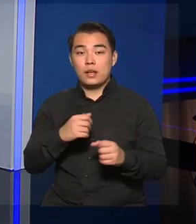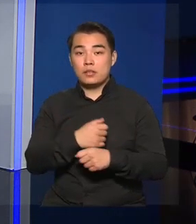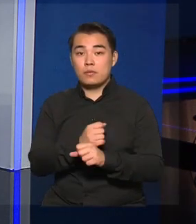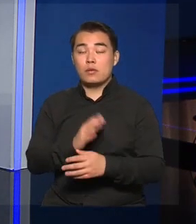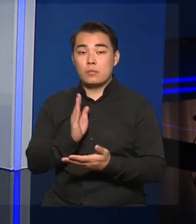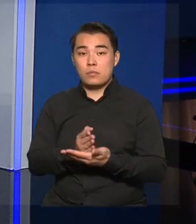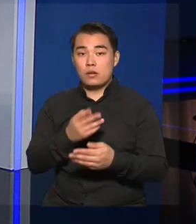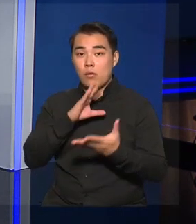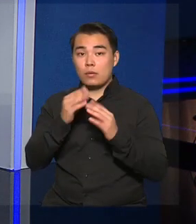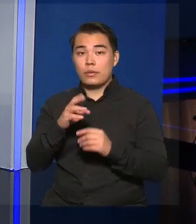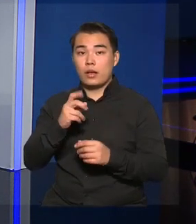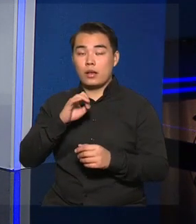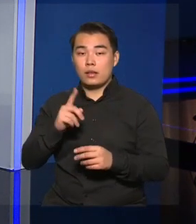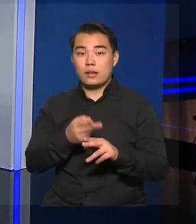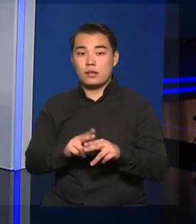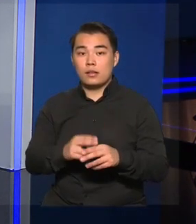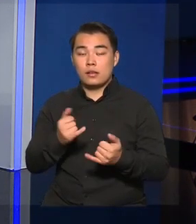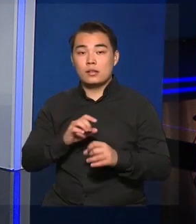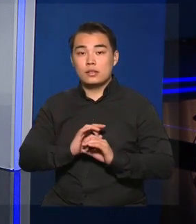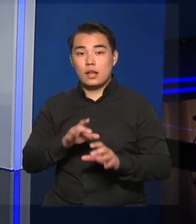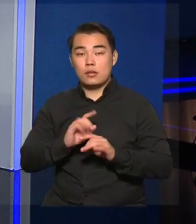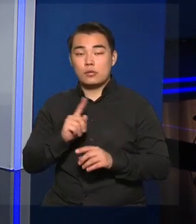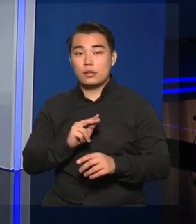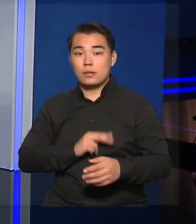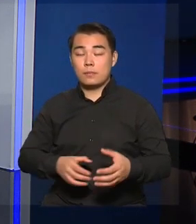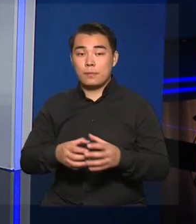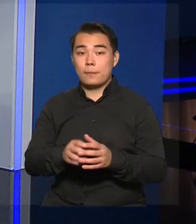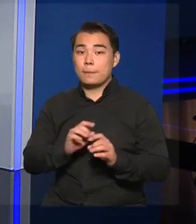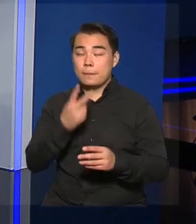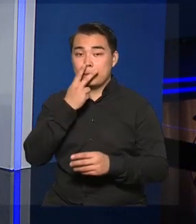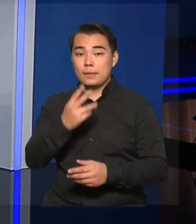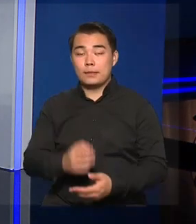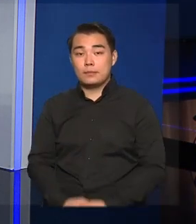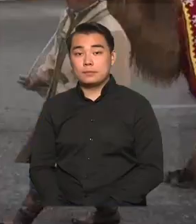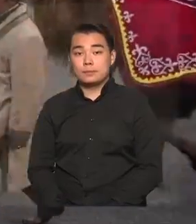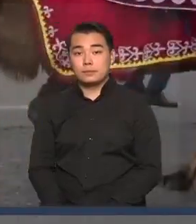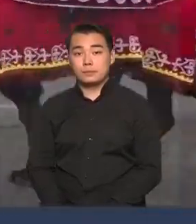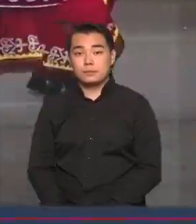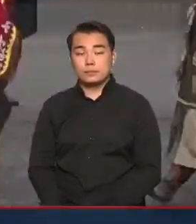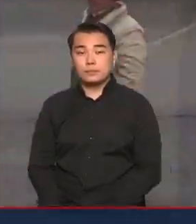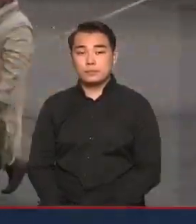асқан. Тараздағы тілшіміз Айбол Қараш ойсыл қара тұқымы жайында бірге көрейік.